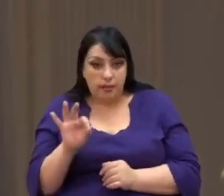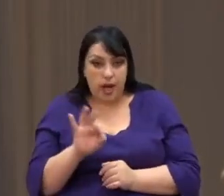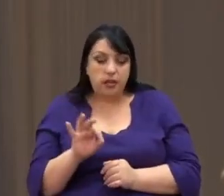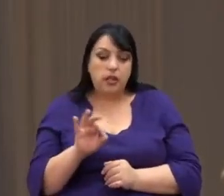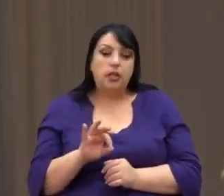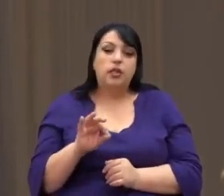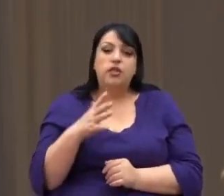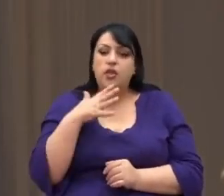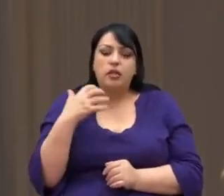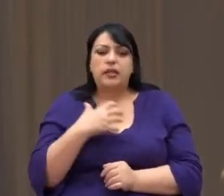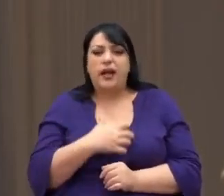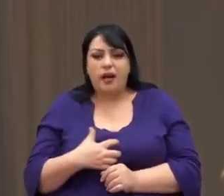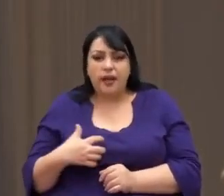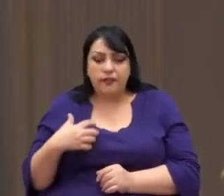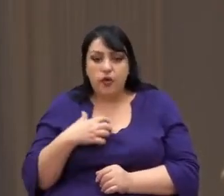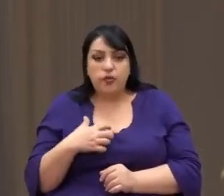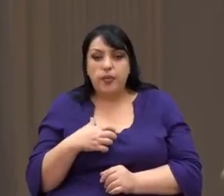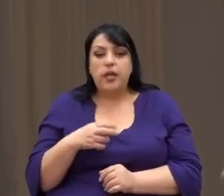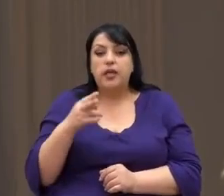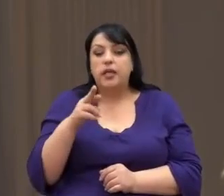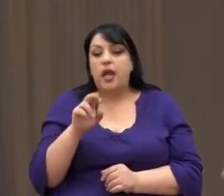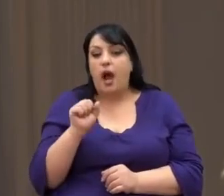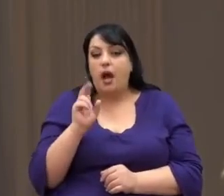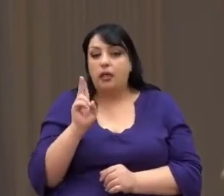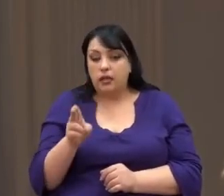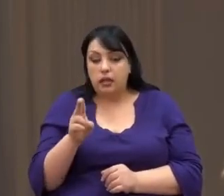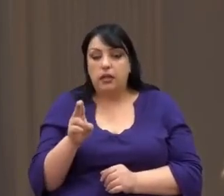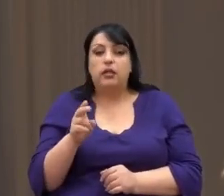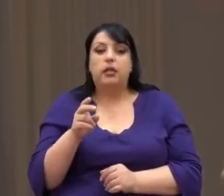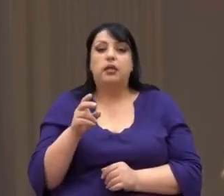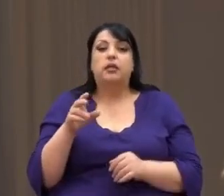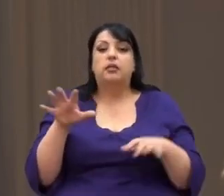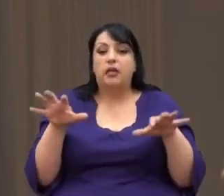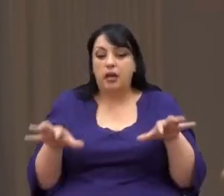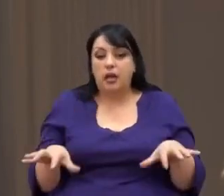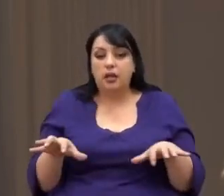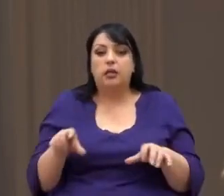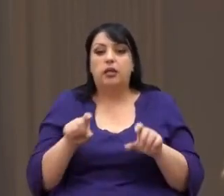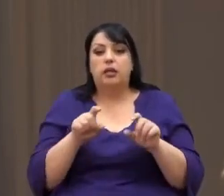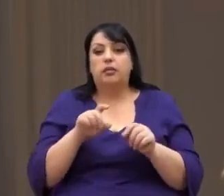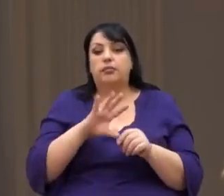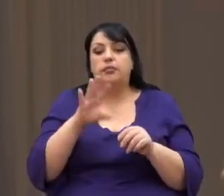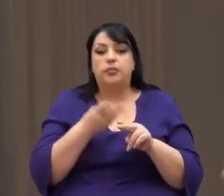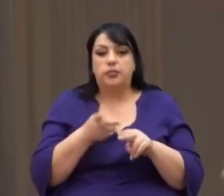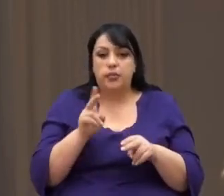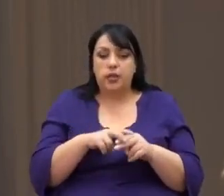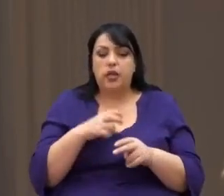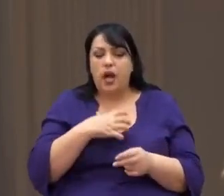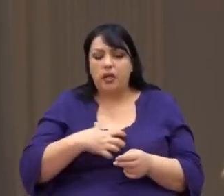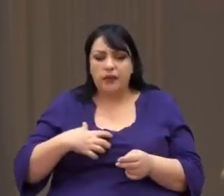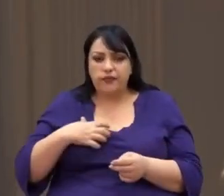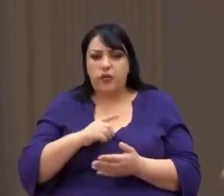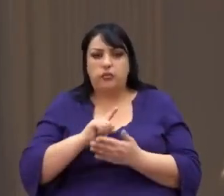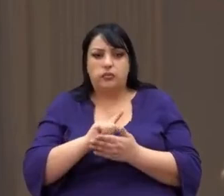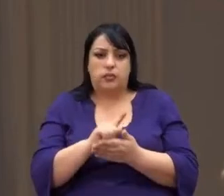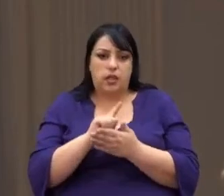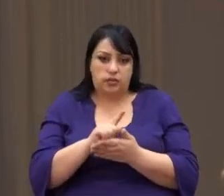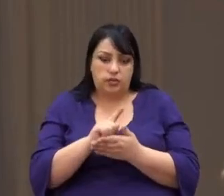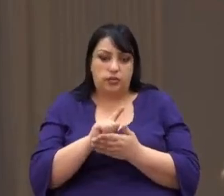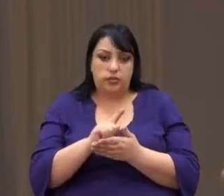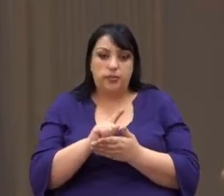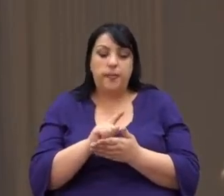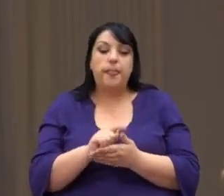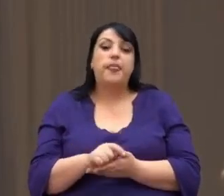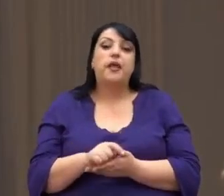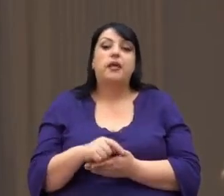կարևորում ենք ԵՀԿ Մինսկի խմբի համանախագահության ձևաչափի շրջանակներում բովանդակային բանակցությունների անցկացումը։ ԵՀԿ